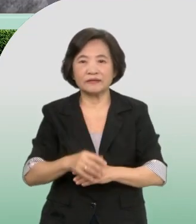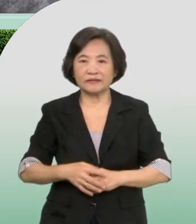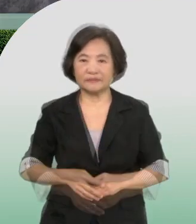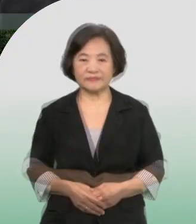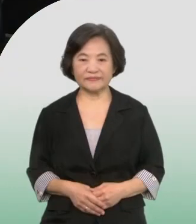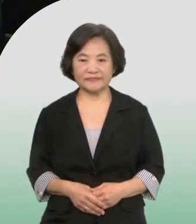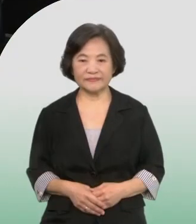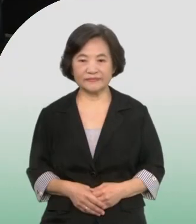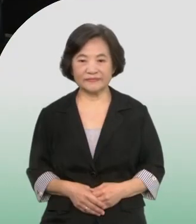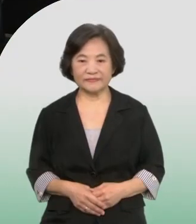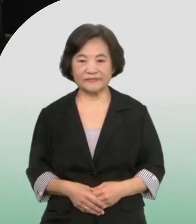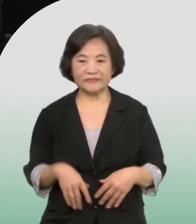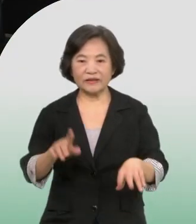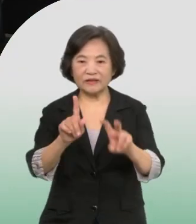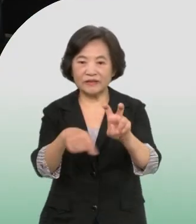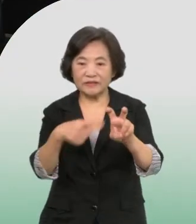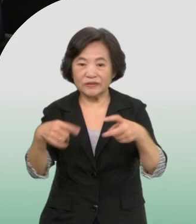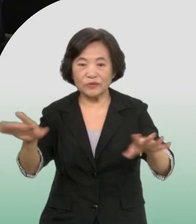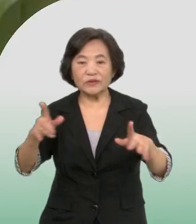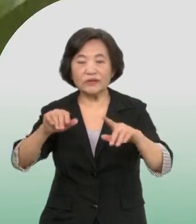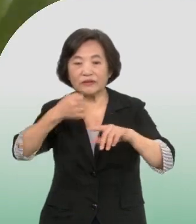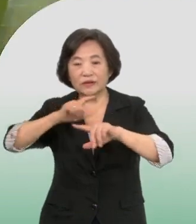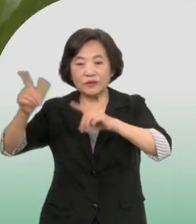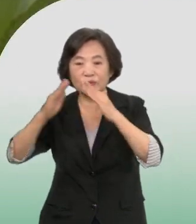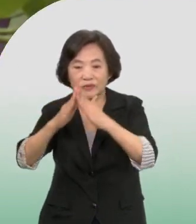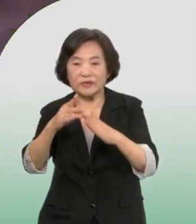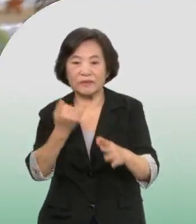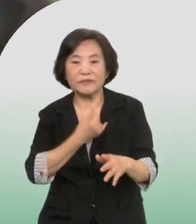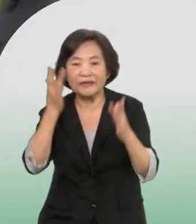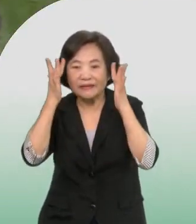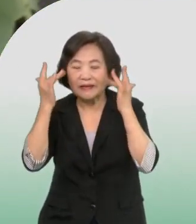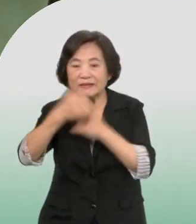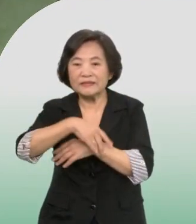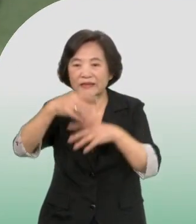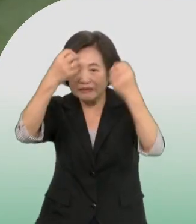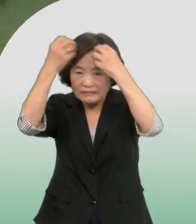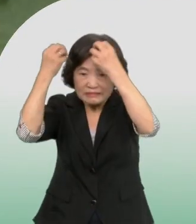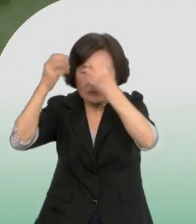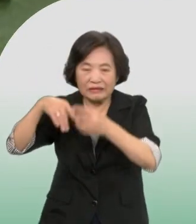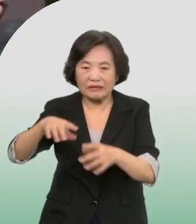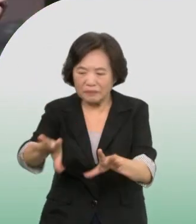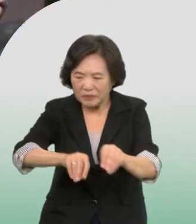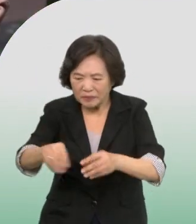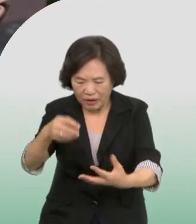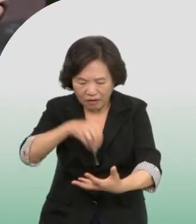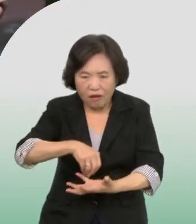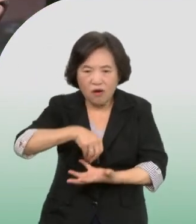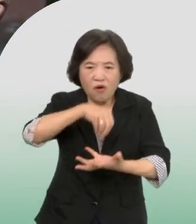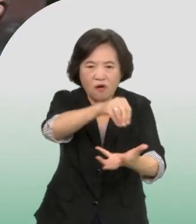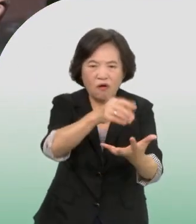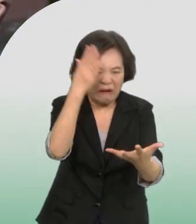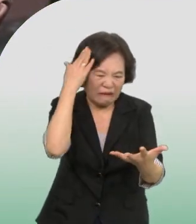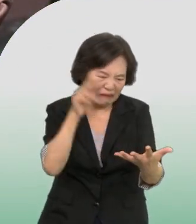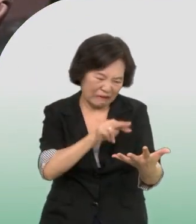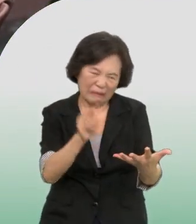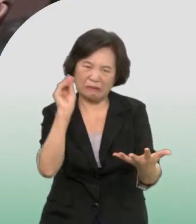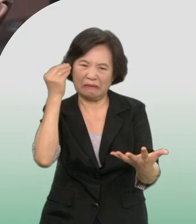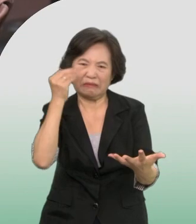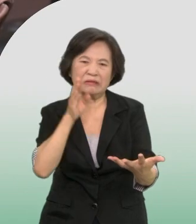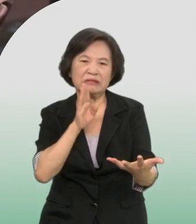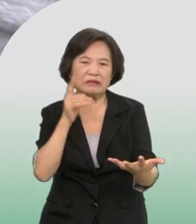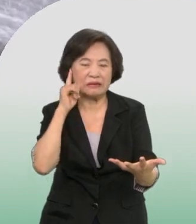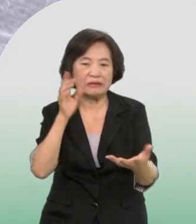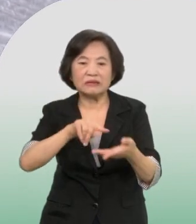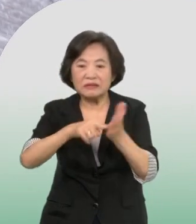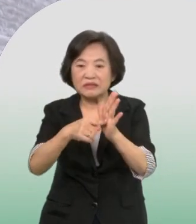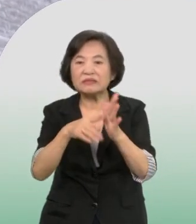益。 伊斯兰基传统是槟榔乡的复古农，那阵家台从高资营养来，变五色的黄梨复古的落果，